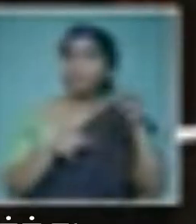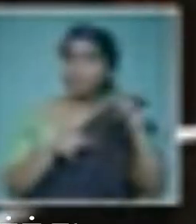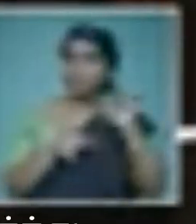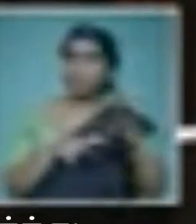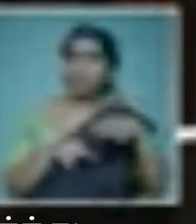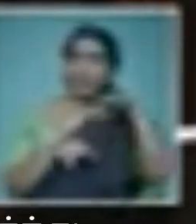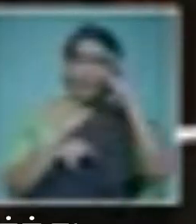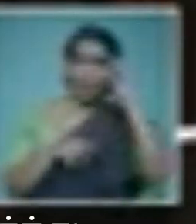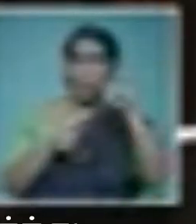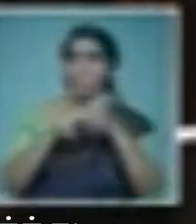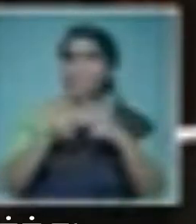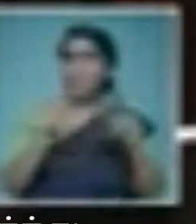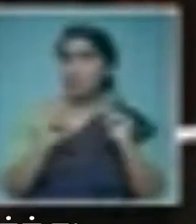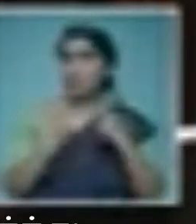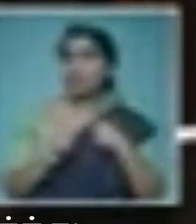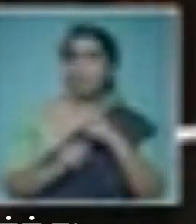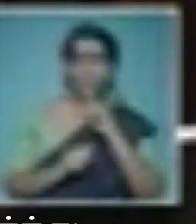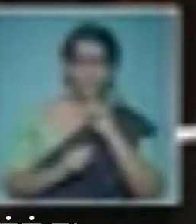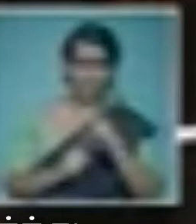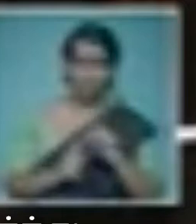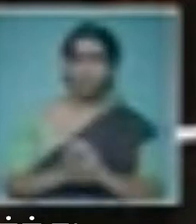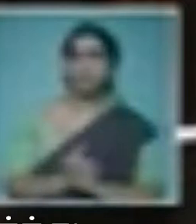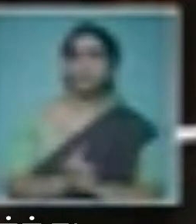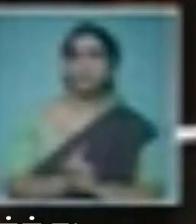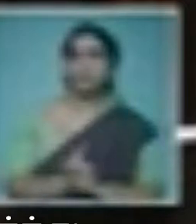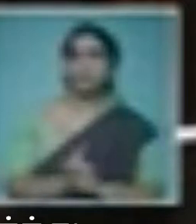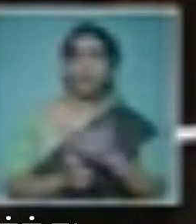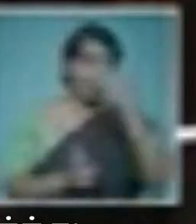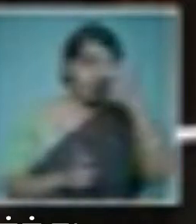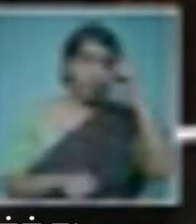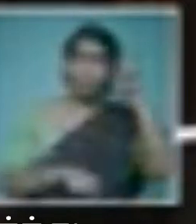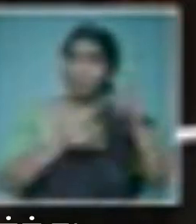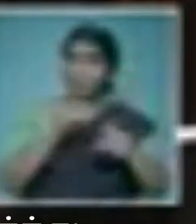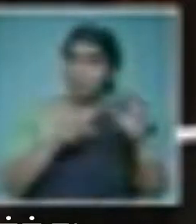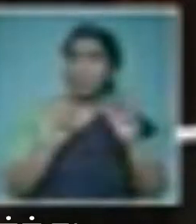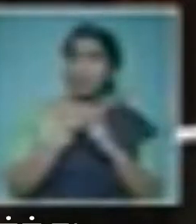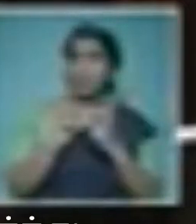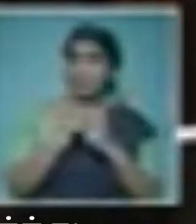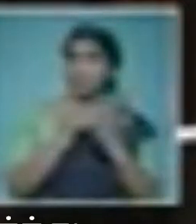கட்சிகளுக்கு அதுதாவசிய விசேஷம் அப்படி கத்தம பிமல ஜனதாவகே